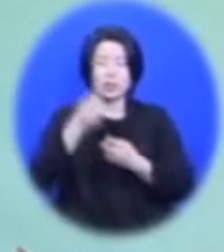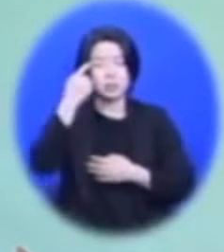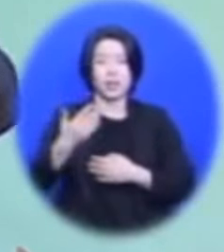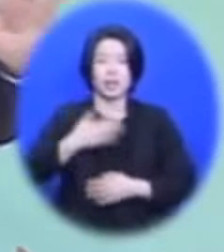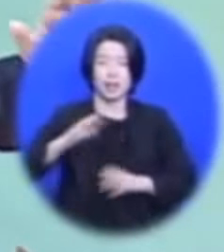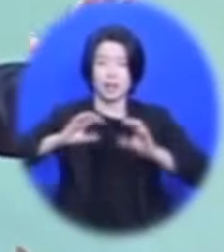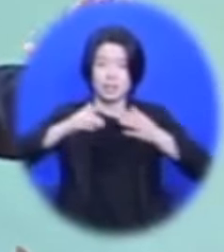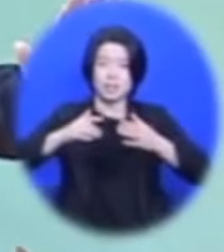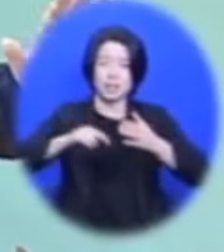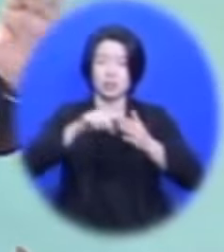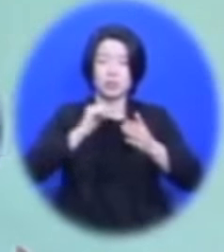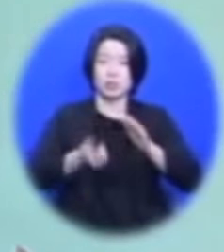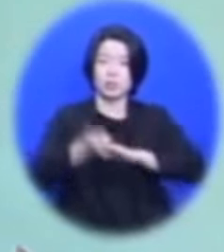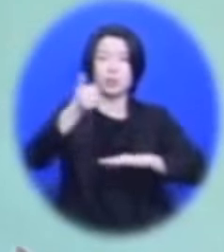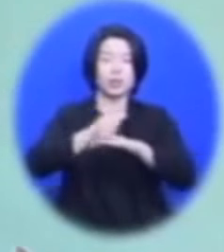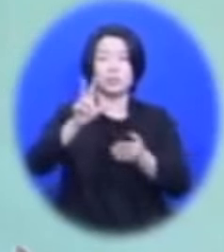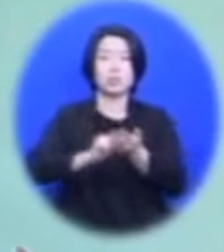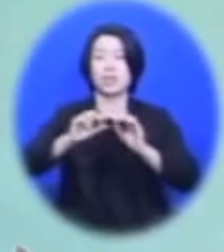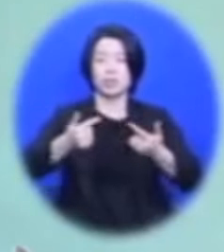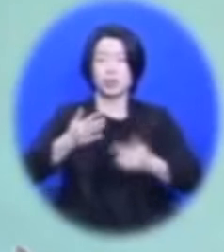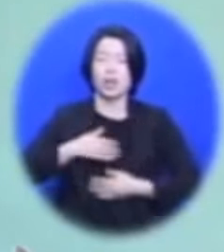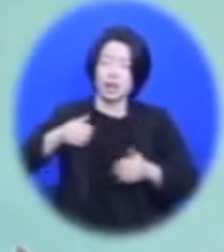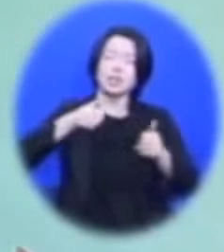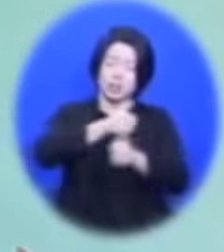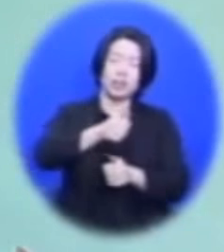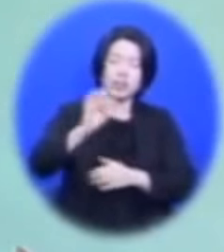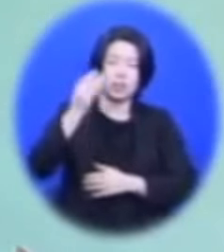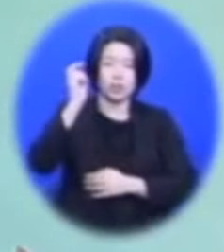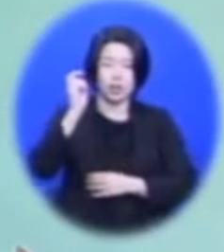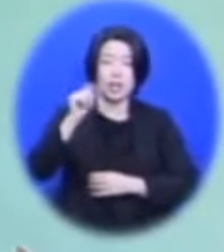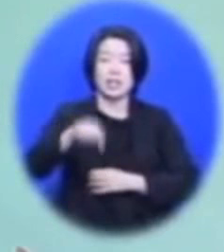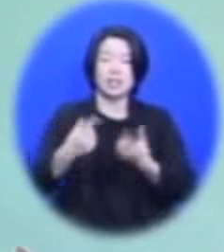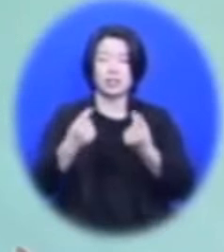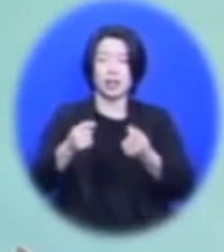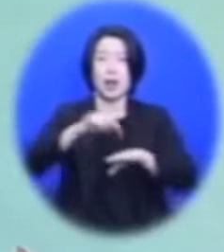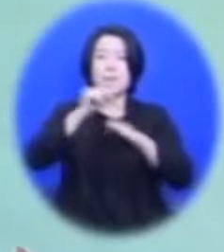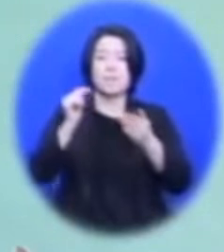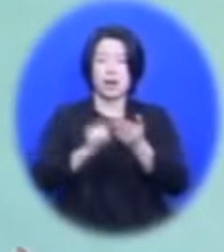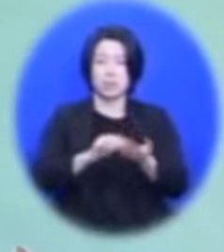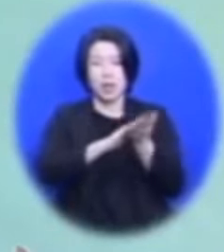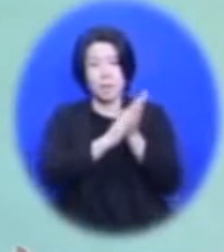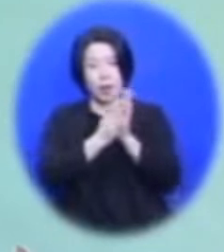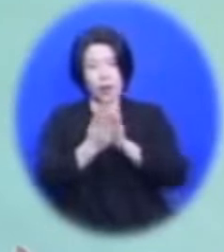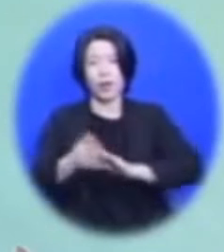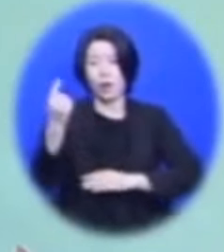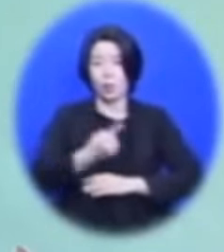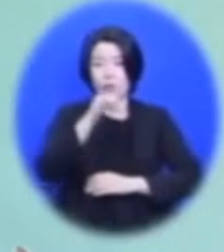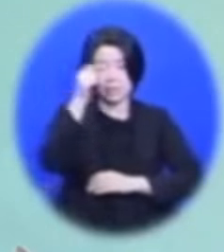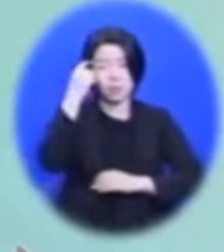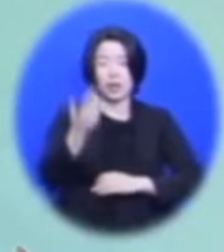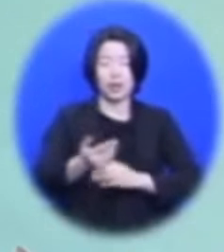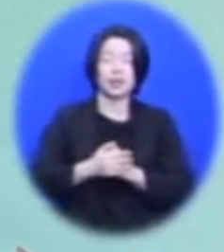세상에서 성공하는 게 문제가 아니고 내가 이겨야 하겠구나, 이렇게 마음에 변화가 왔습니까?